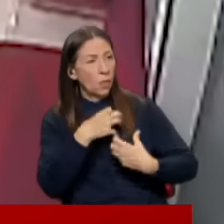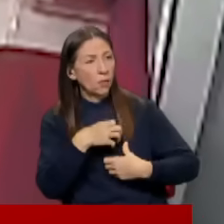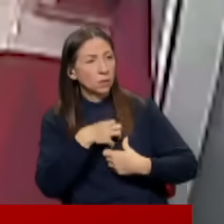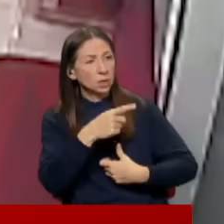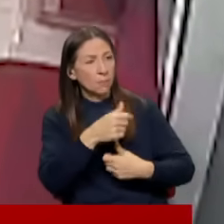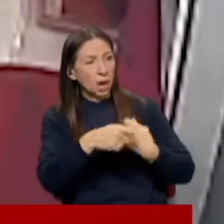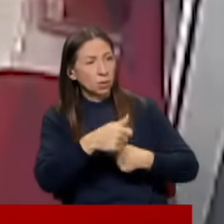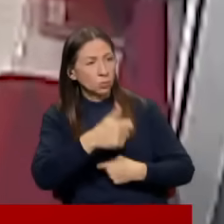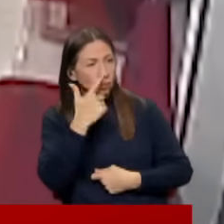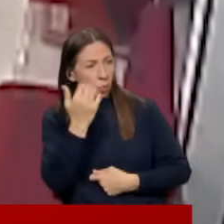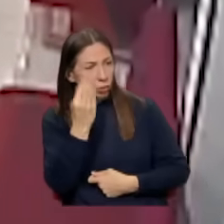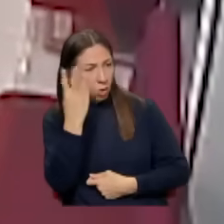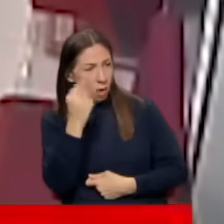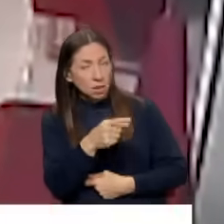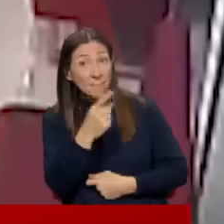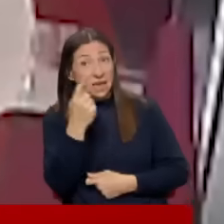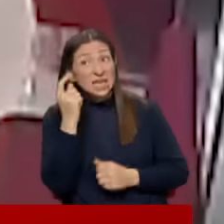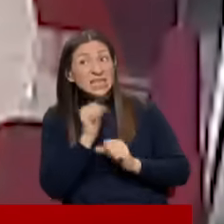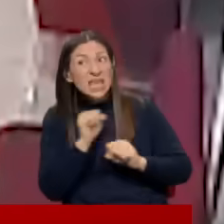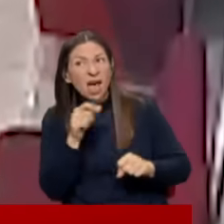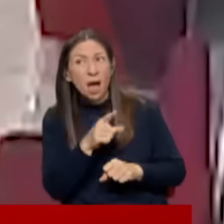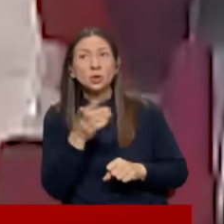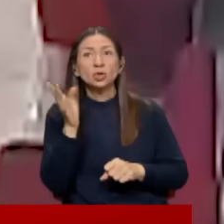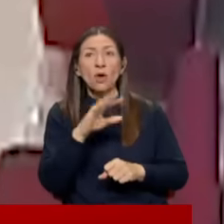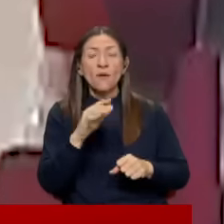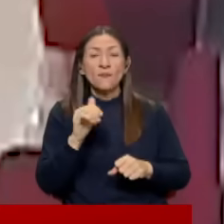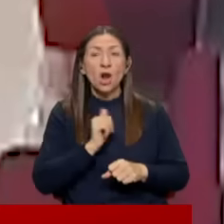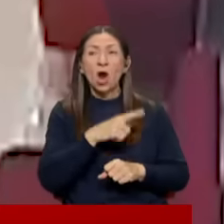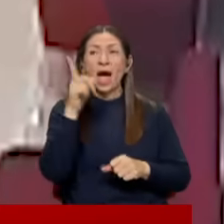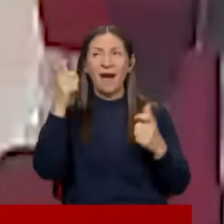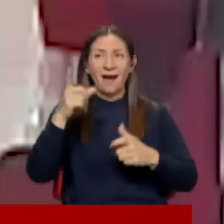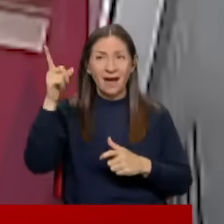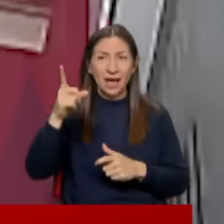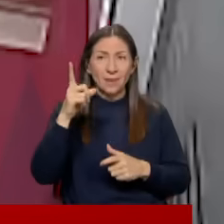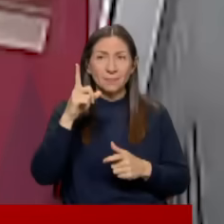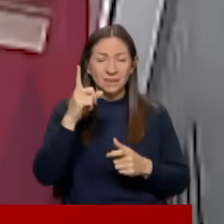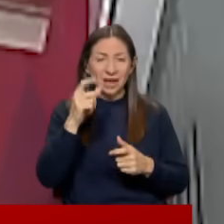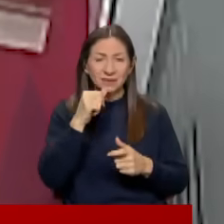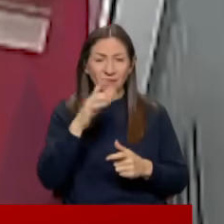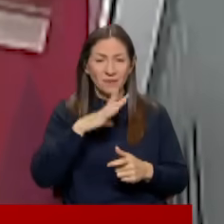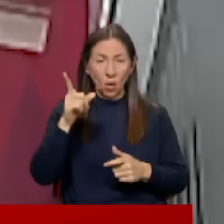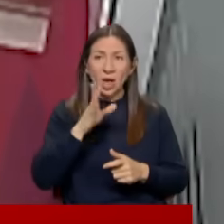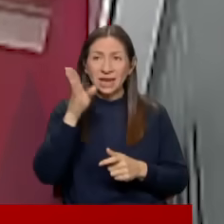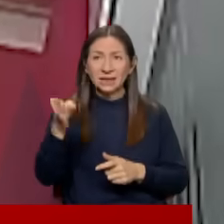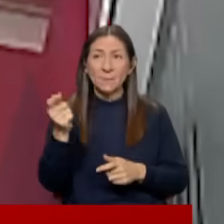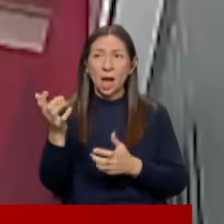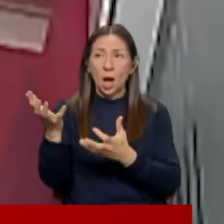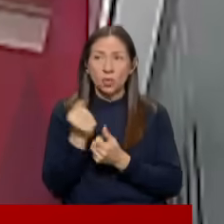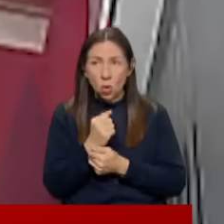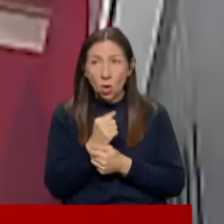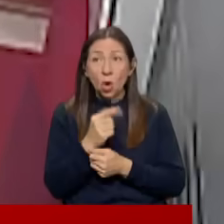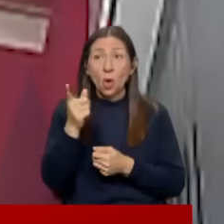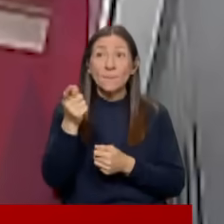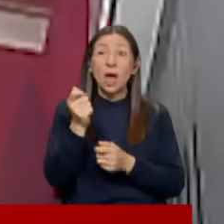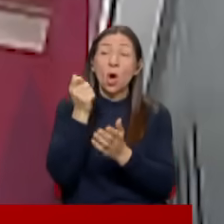de banka müdürü olduğunu öğrendiler. Bak başın yanar. Sonra işte Florya'da bahse geçen bir tefeci bey var. Ona gidip oradan para alıyorlar.